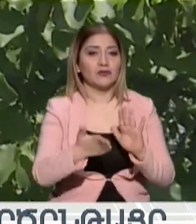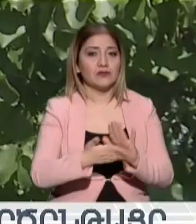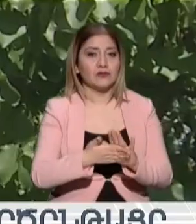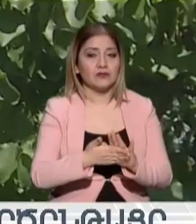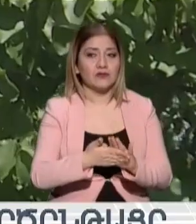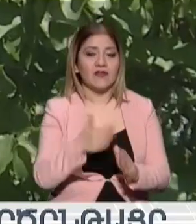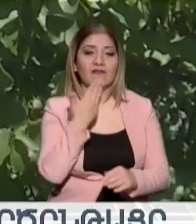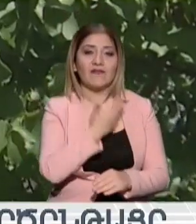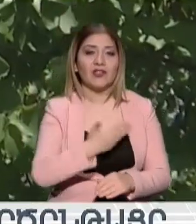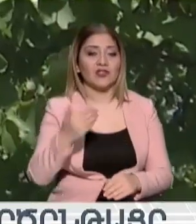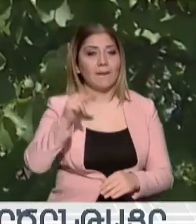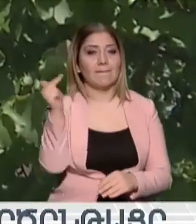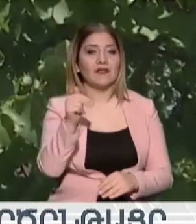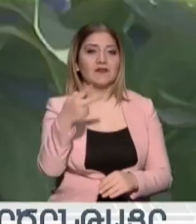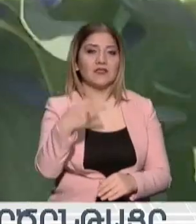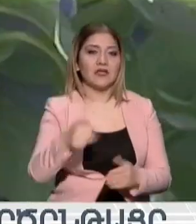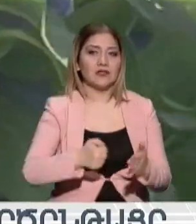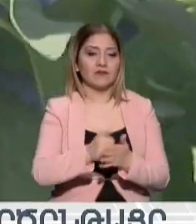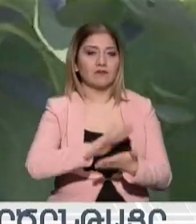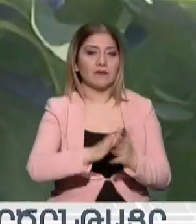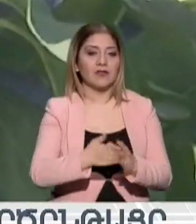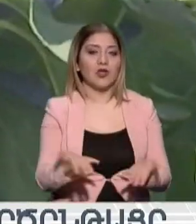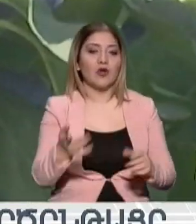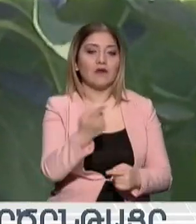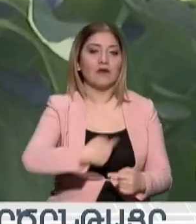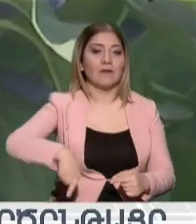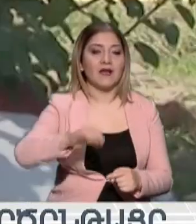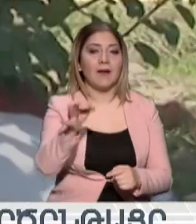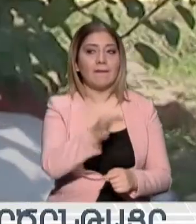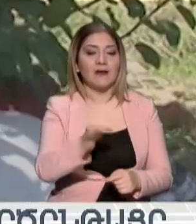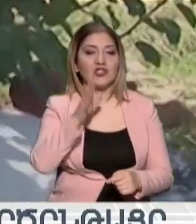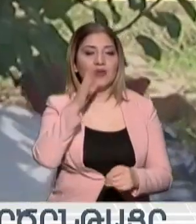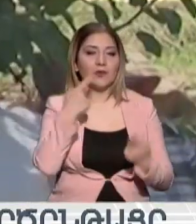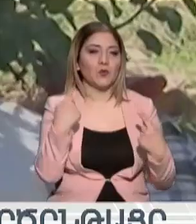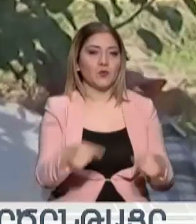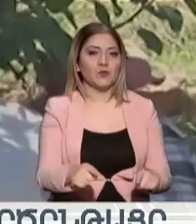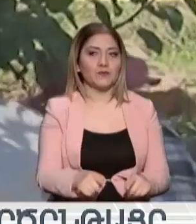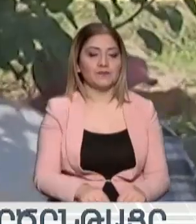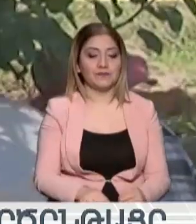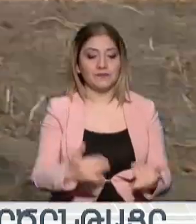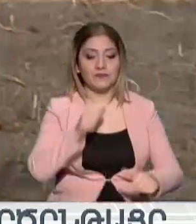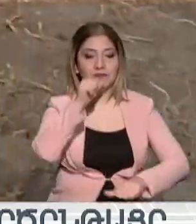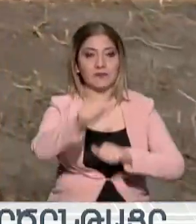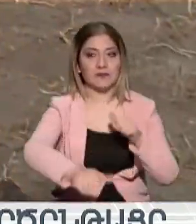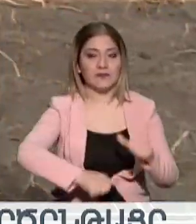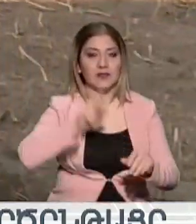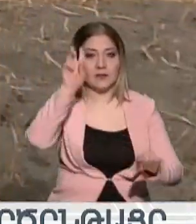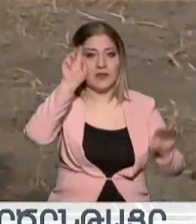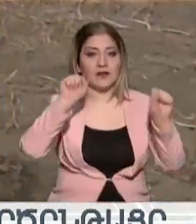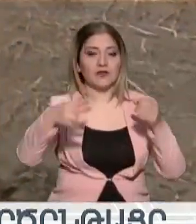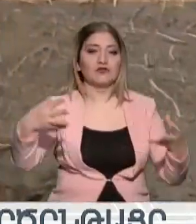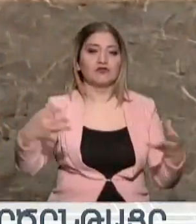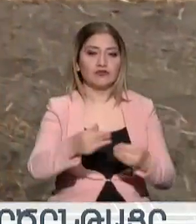կնքման վերջնաժամկետը փետրվարի 20-ն է, մյուս մարզերի համար այլ ժամկետներ են սահմանված։ Ի դեպ, այս տարի ևս